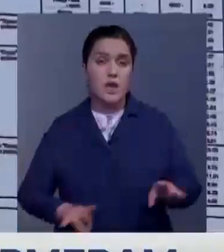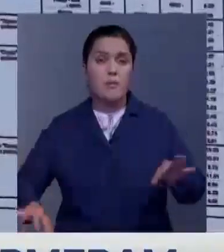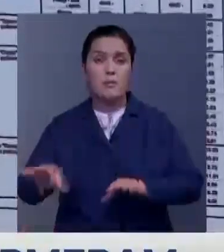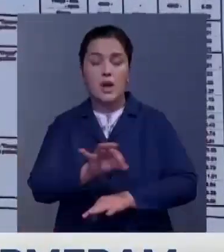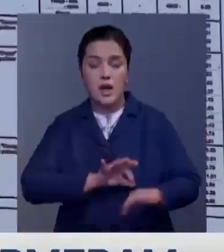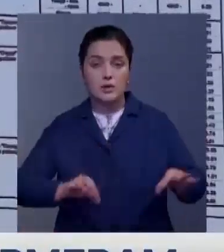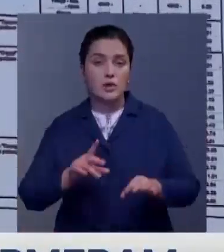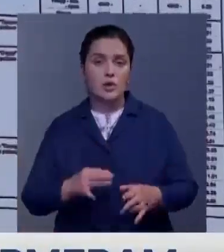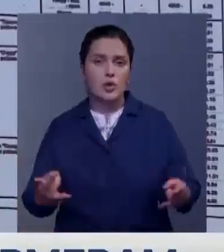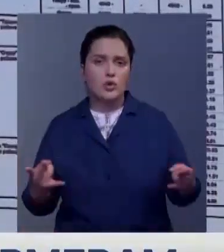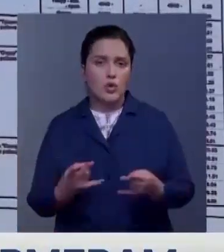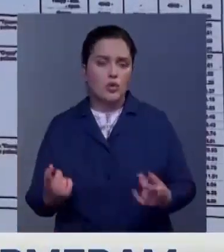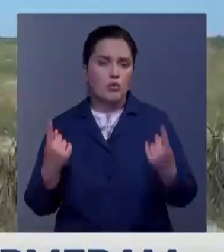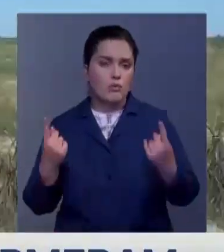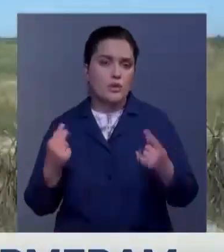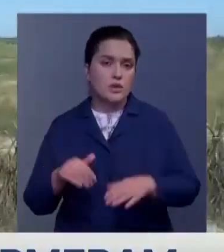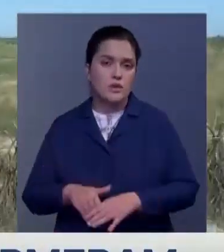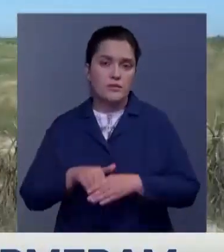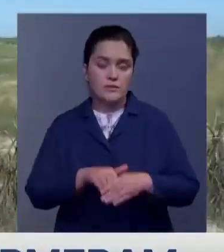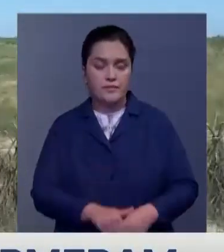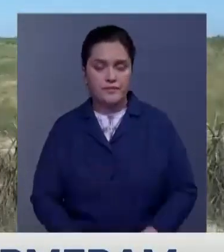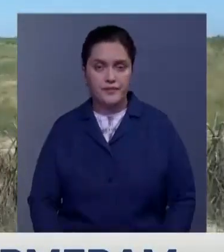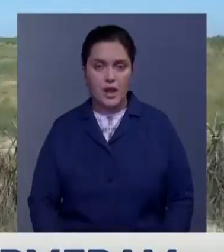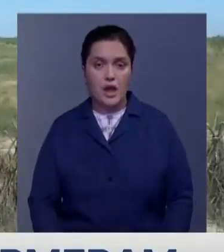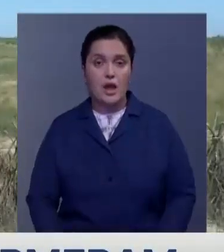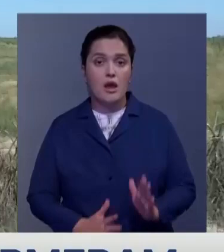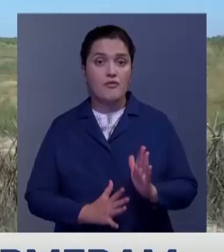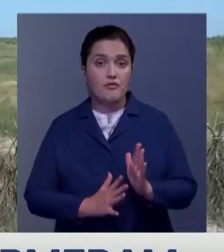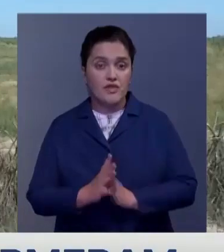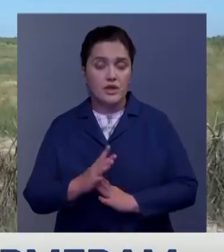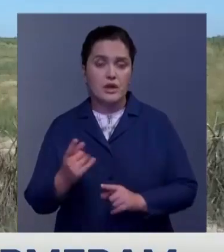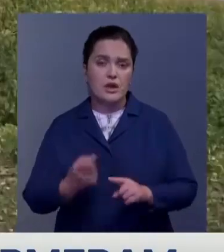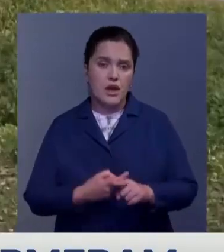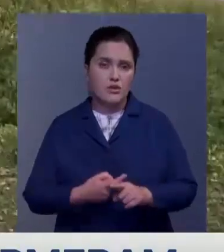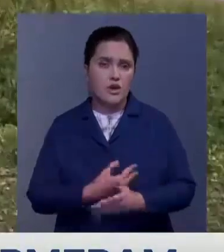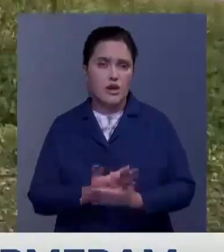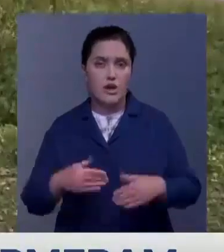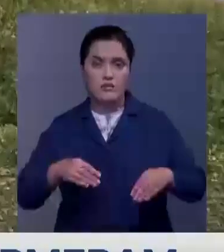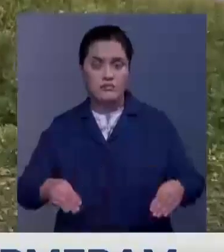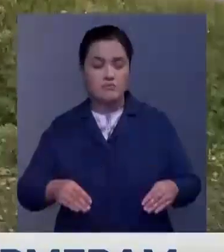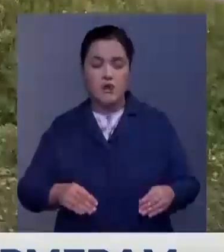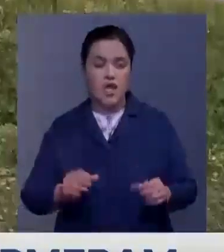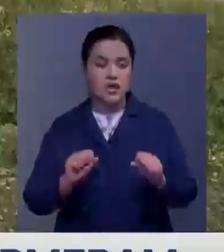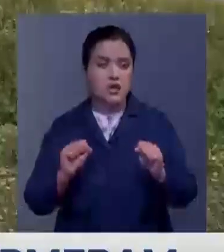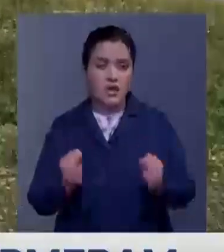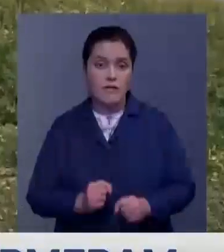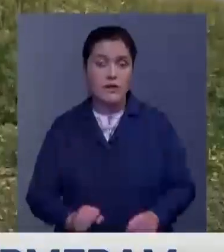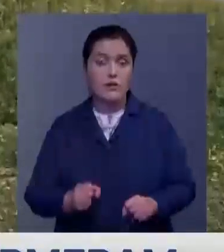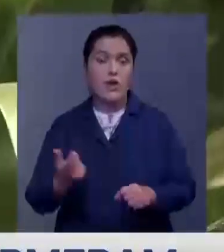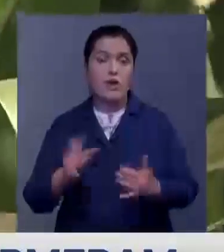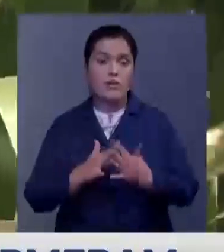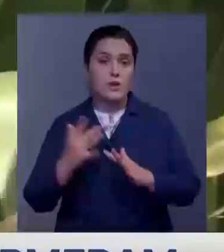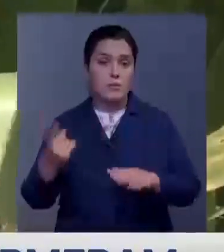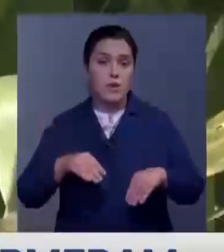этого необходима крупная сумма. Вырастить овощи на такой земле практически невозможно, поэтому в основном фермеры